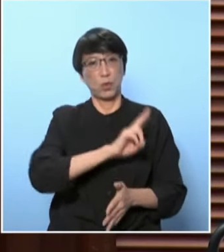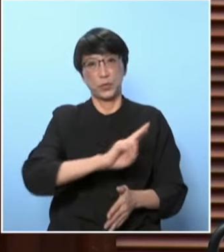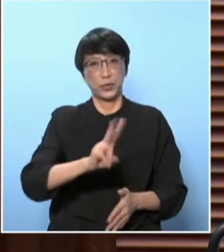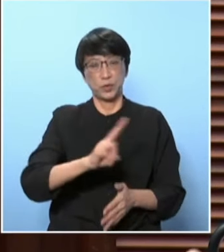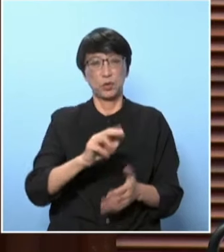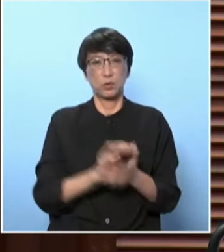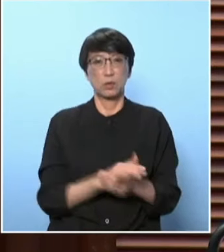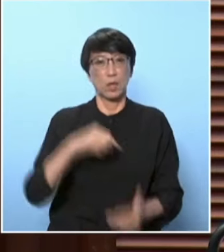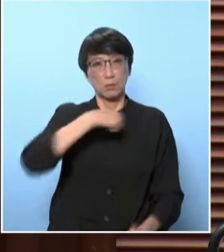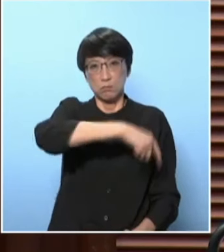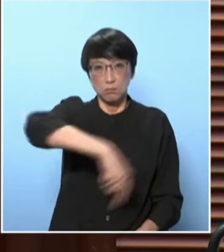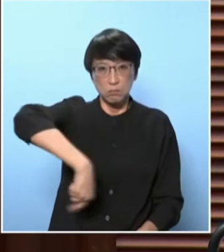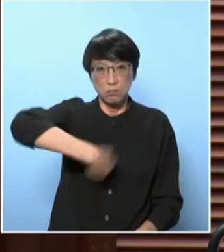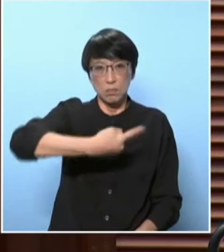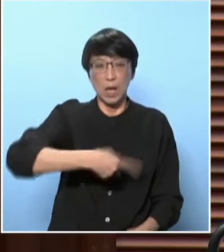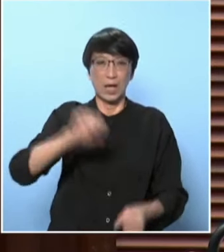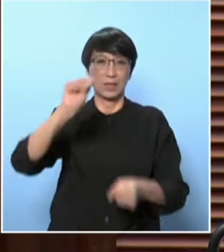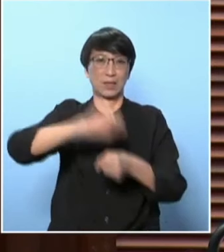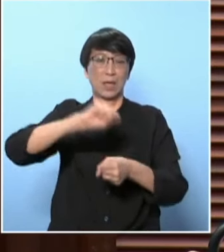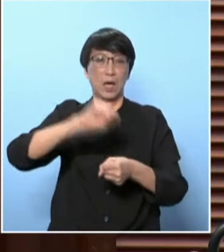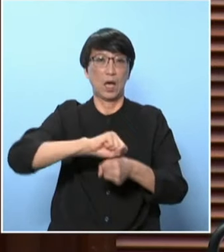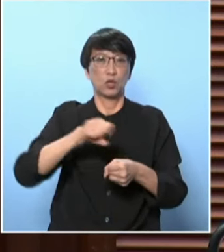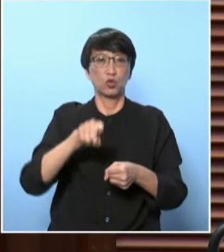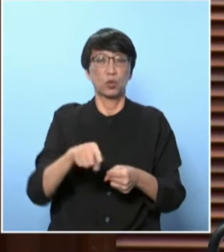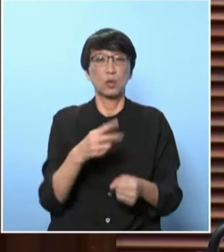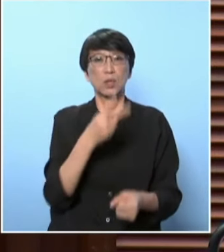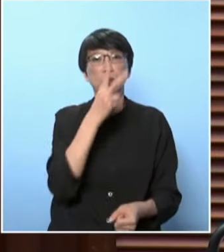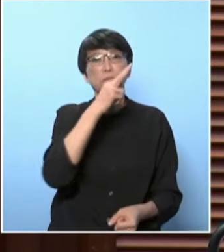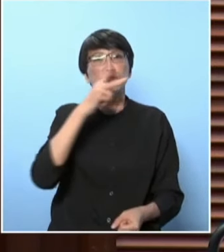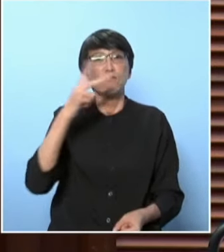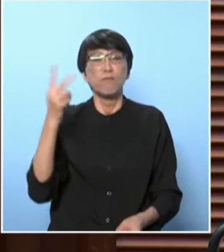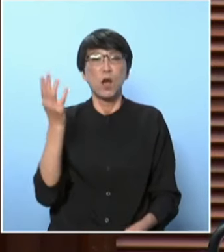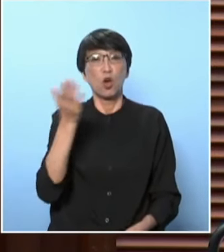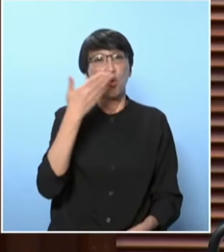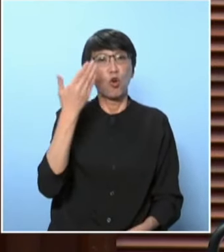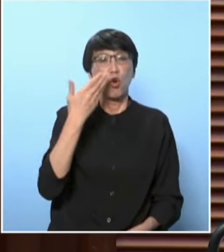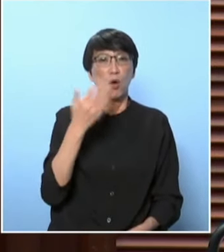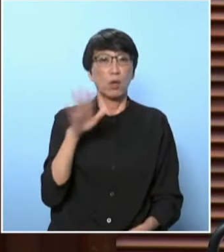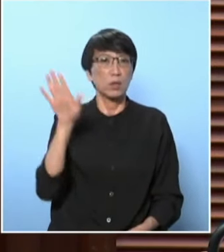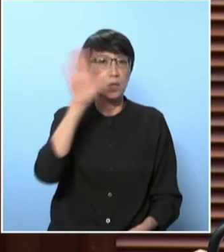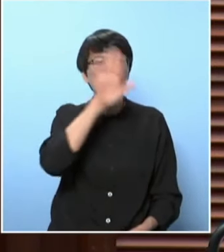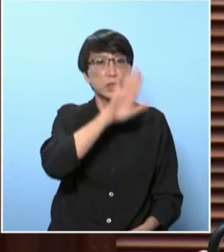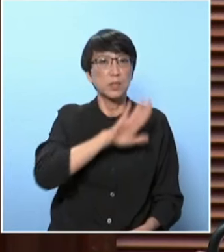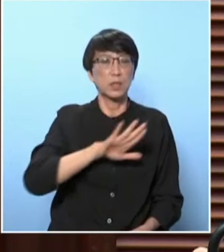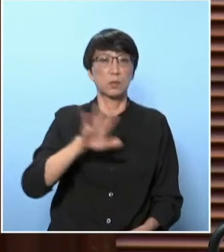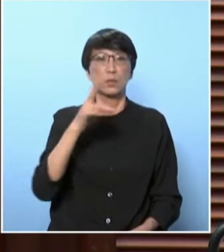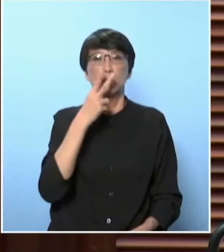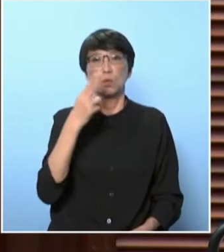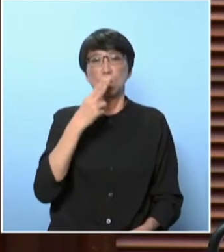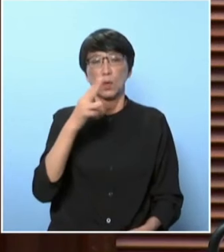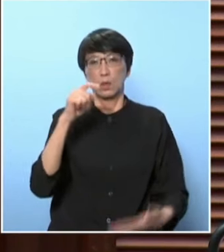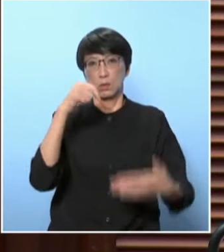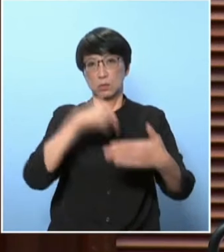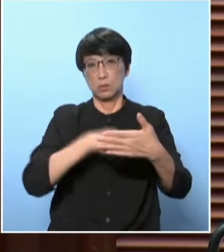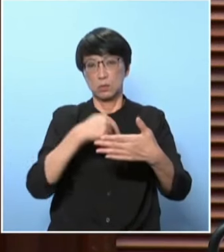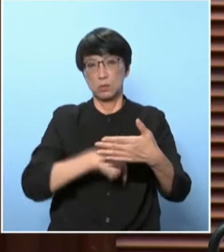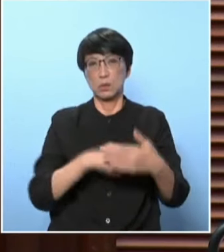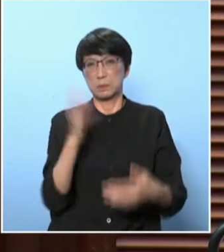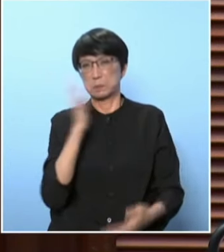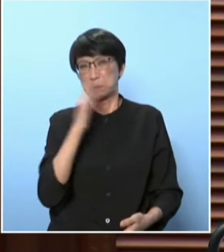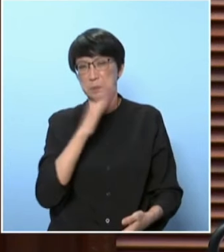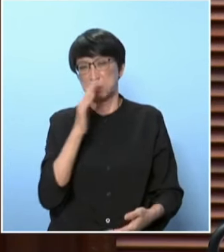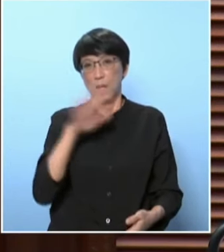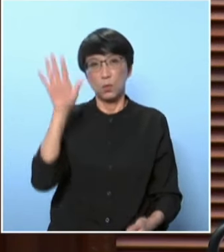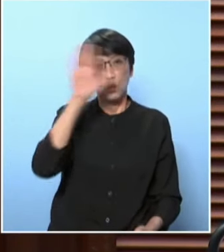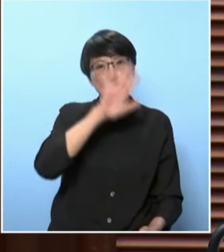嘅成分只不過佢係加咗一啲味道落去咧，去掩飾咗煙仔本身嗰個難聞嘅氣味